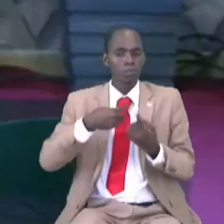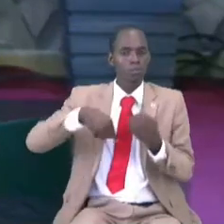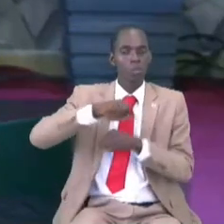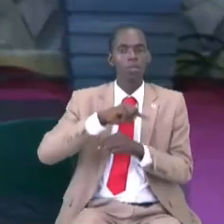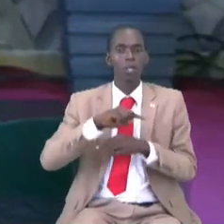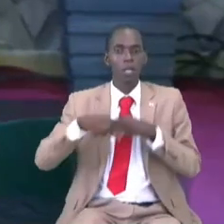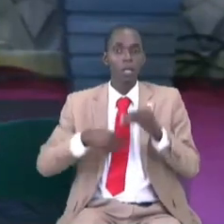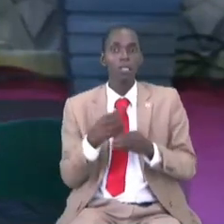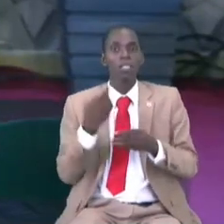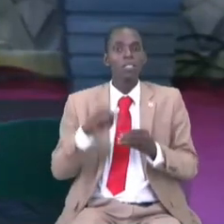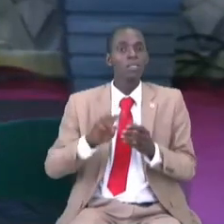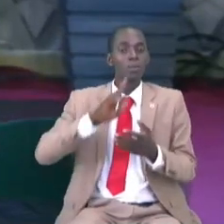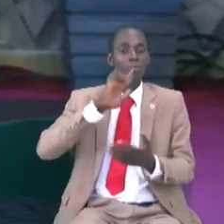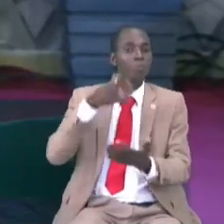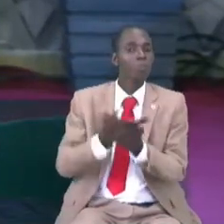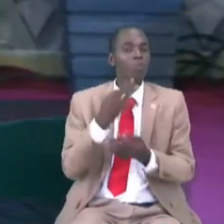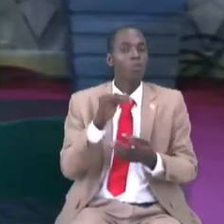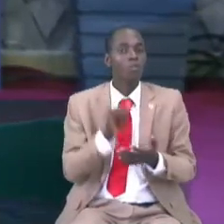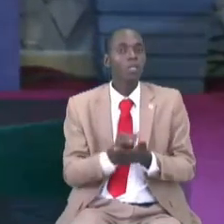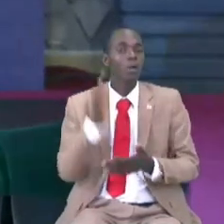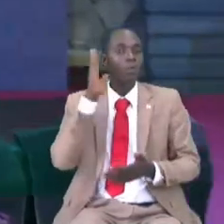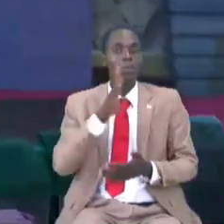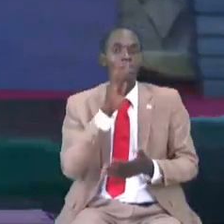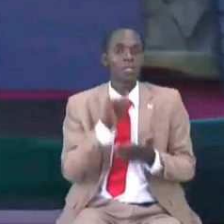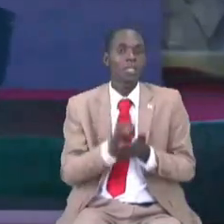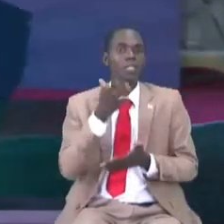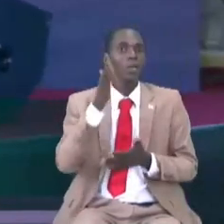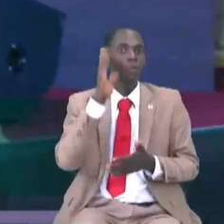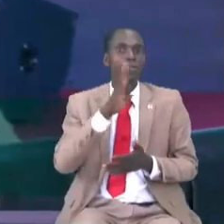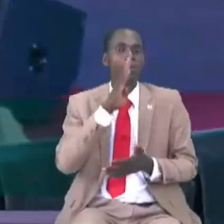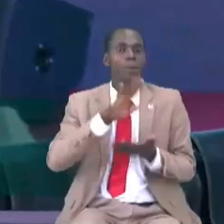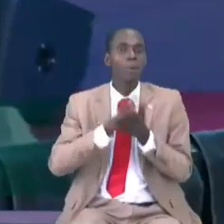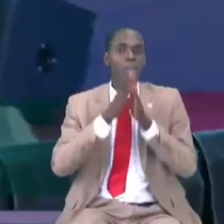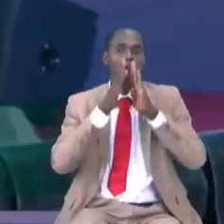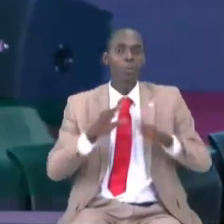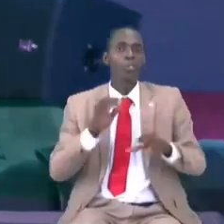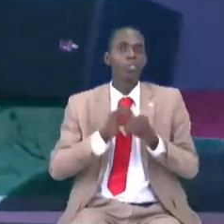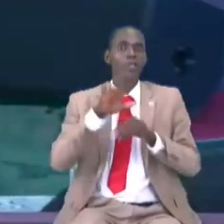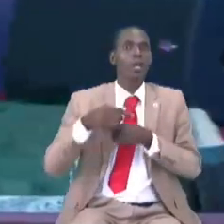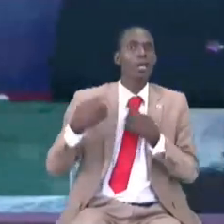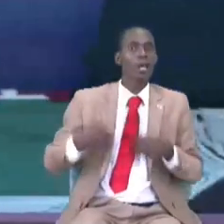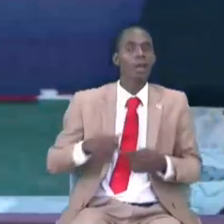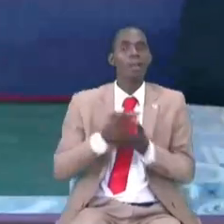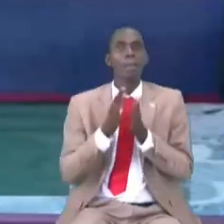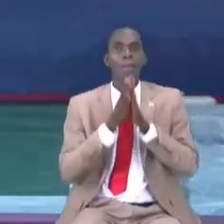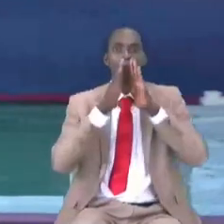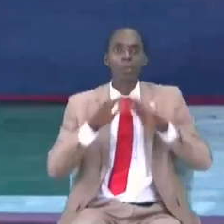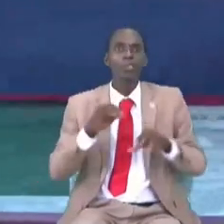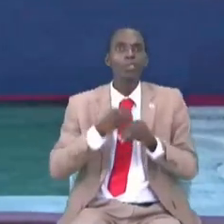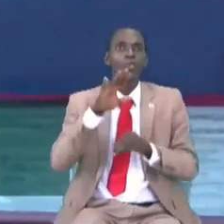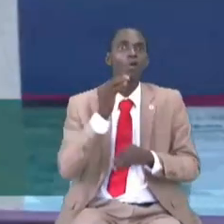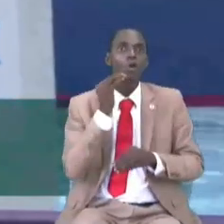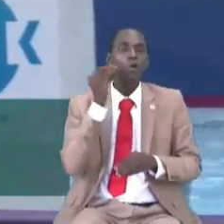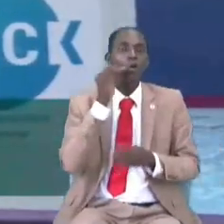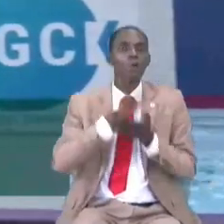aura la paix dans ton cœur. Il y aura la paix dans ton foyer. Il y aura la paix dans tes relations. Il y aura la paix